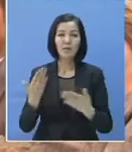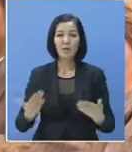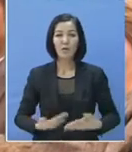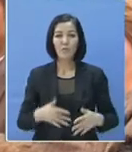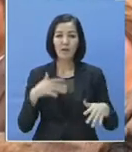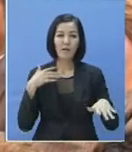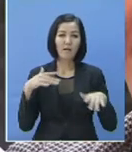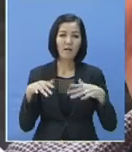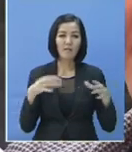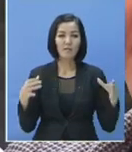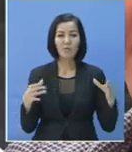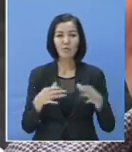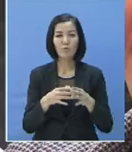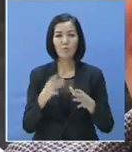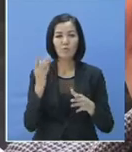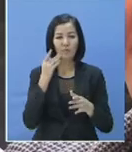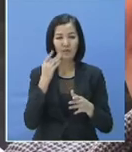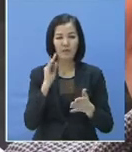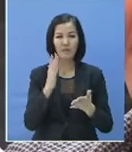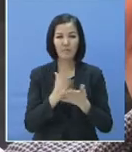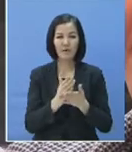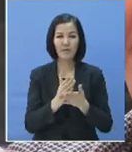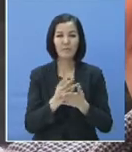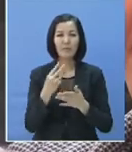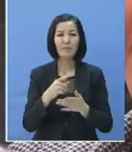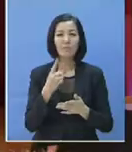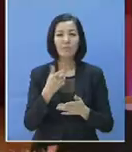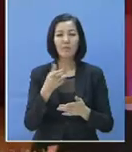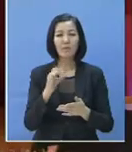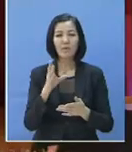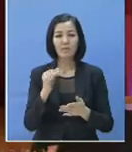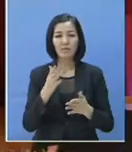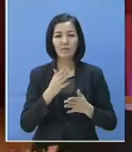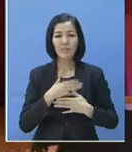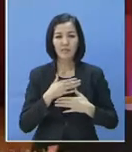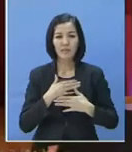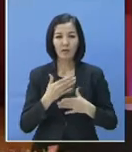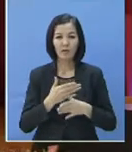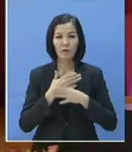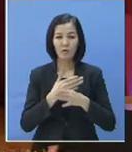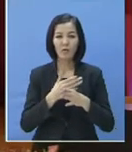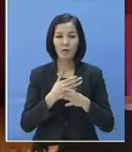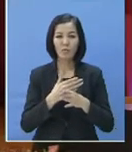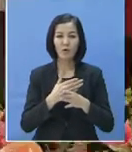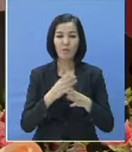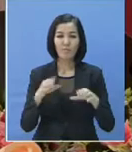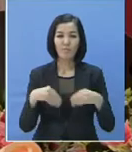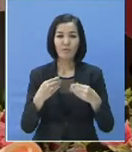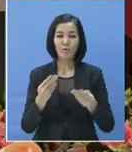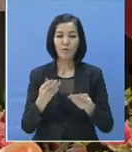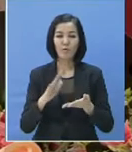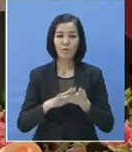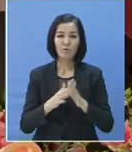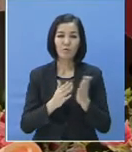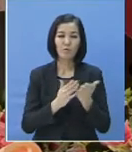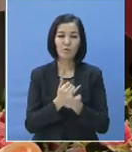әлсіз топтары қай заманда да болған. 21-ші ғасырда біздің мемлекетіміз ондай жандарға қолдау көрсетіп, өмір сүруге қолайлы жағдай